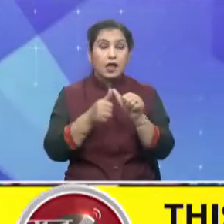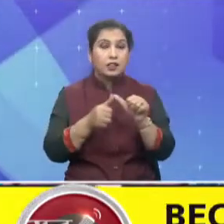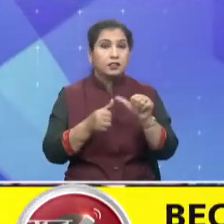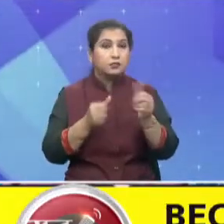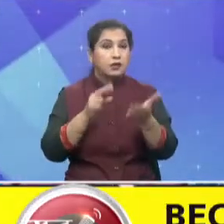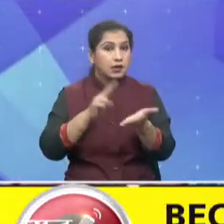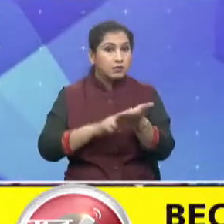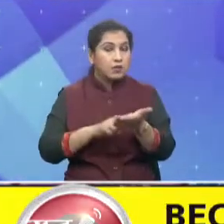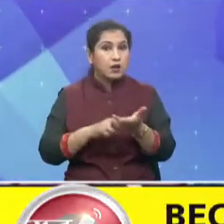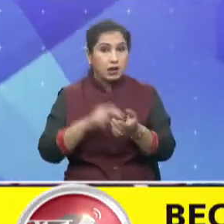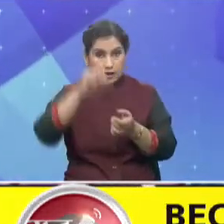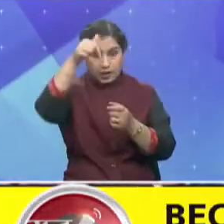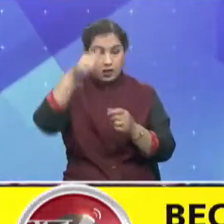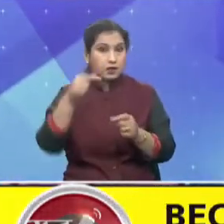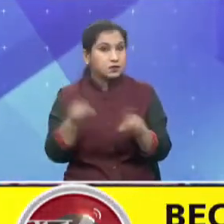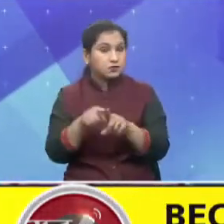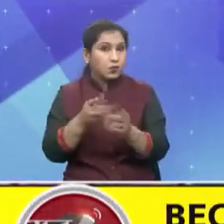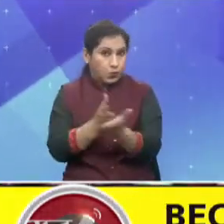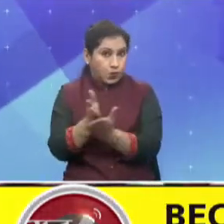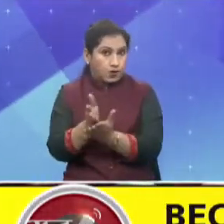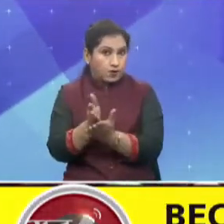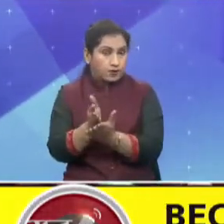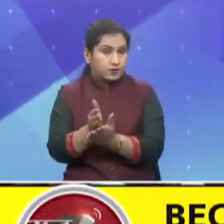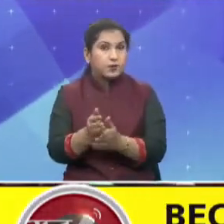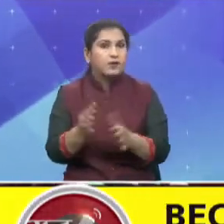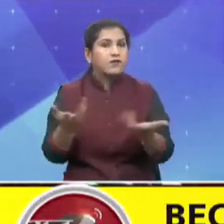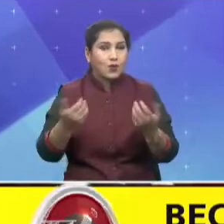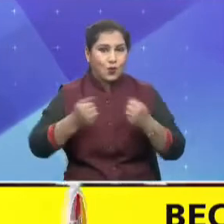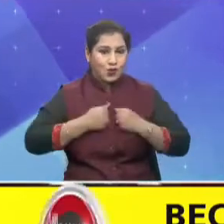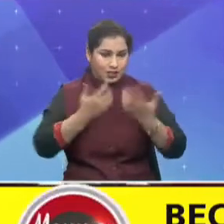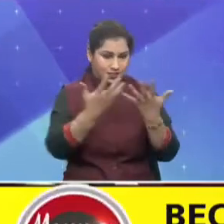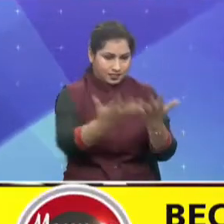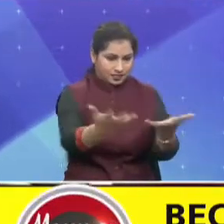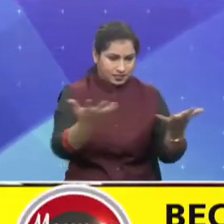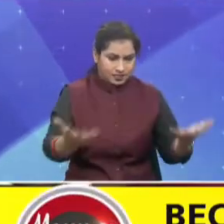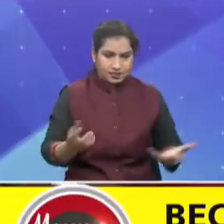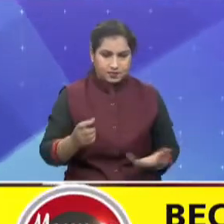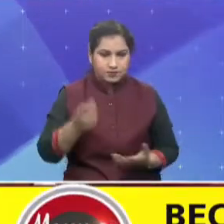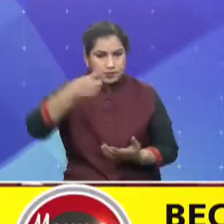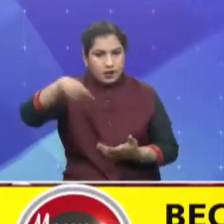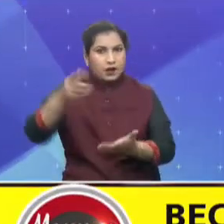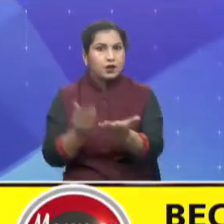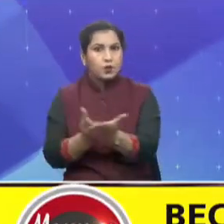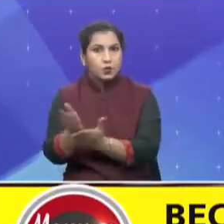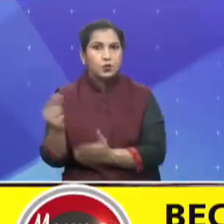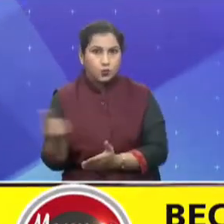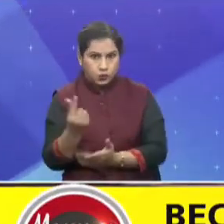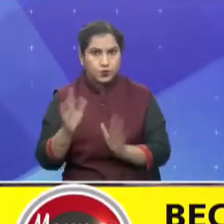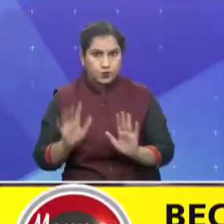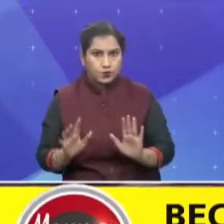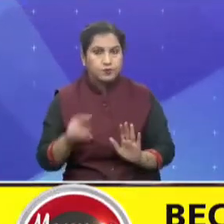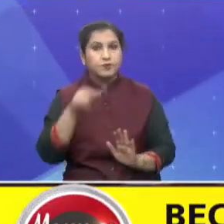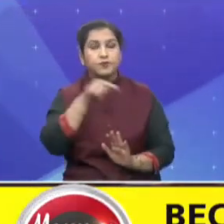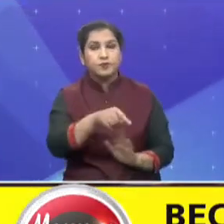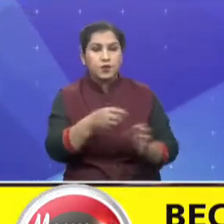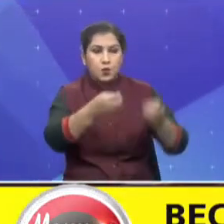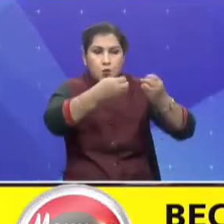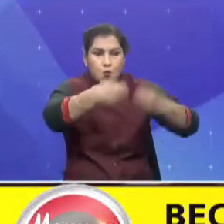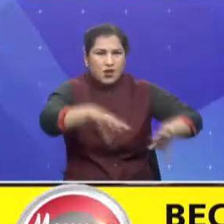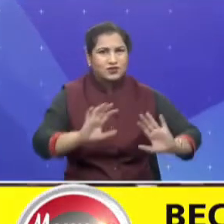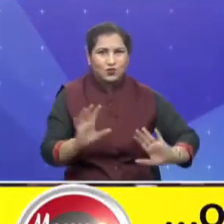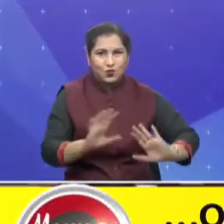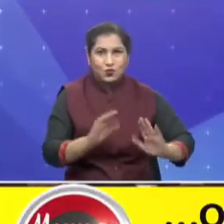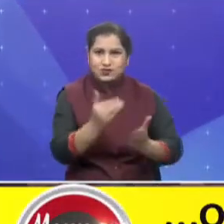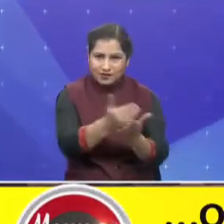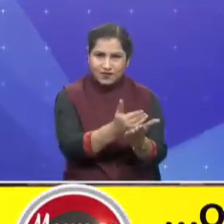है, क्योंकि हम जब अपने संसाधनों का सही इस्तेमाल करेंगे, उन्हें व्यर्थ नहीं होने